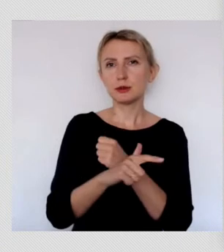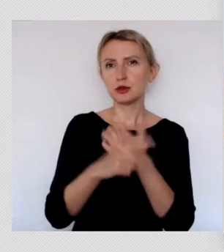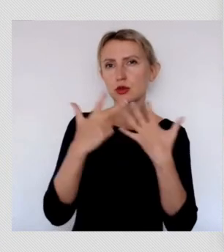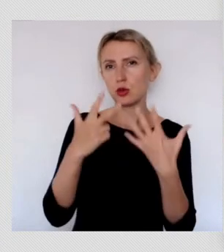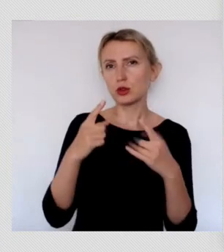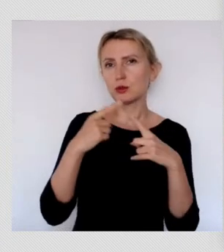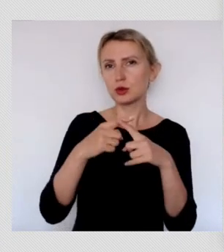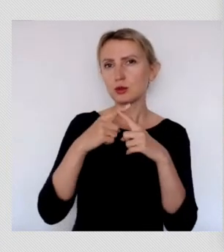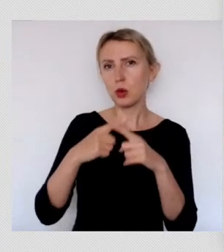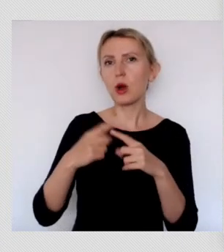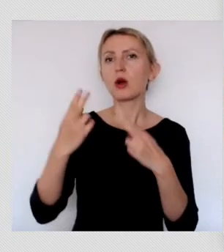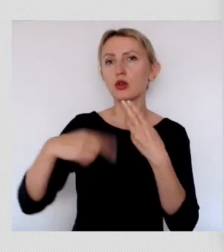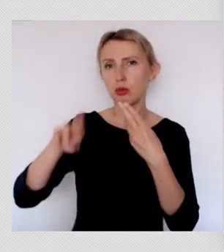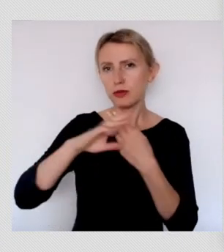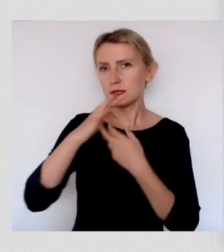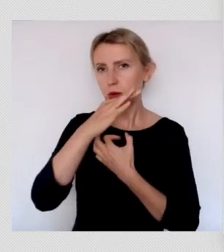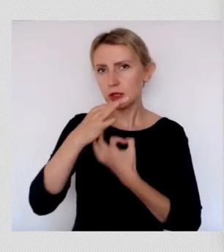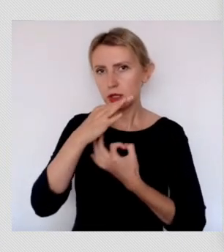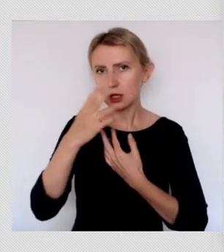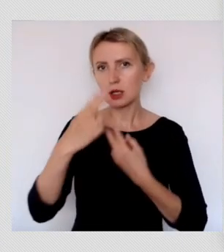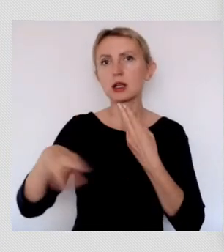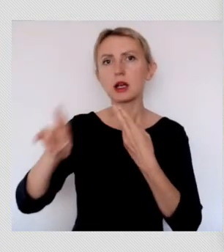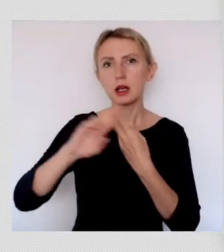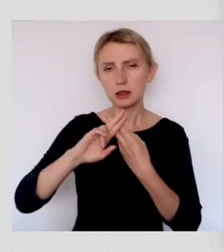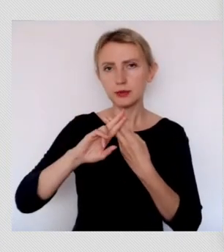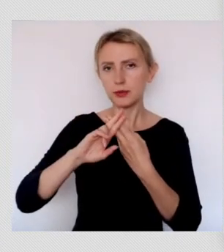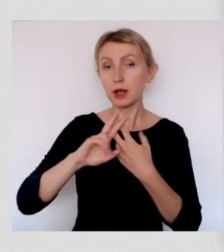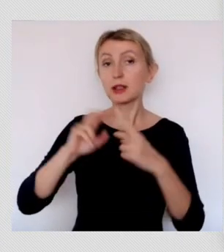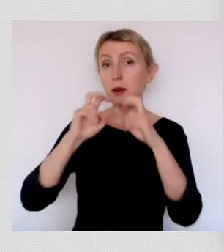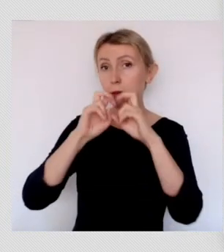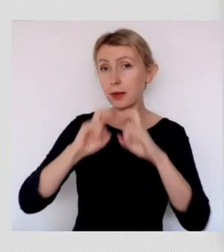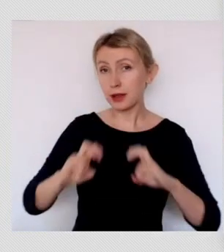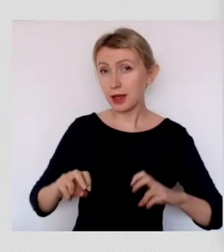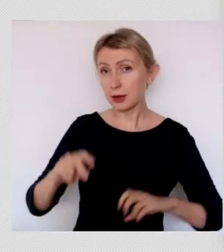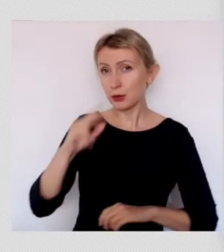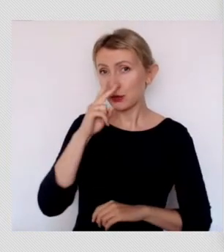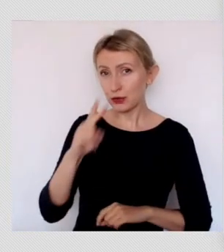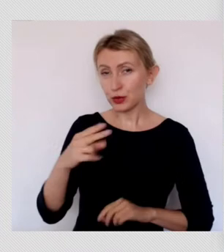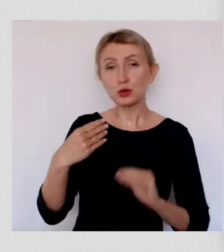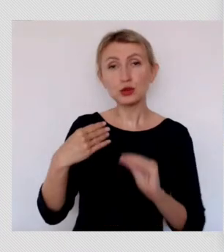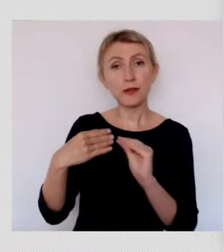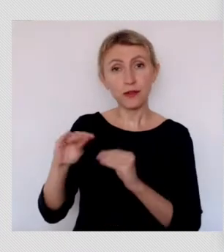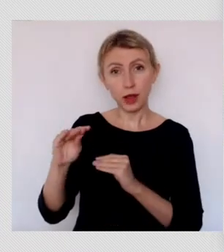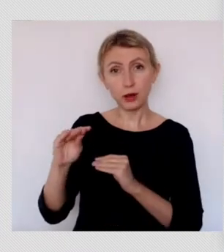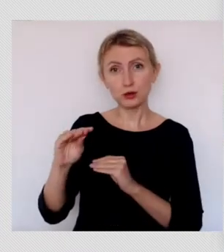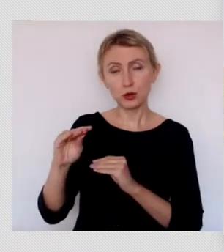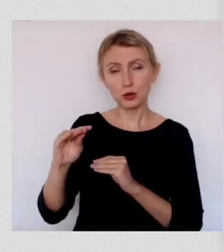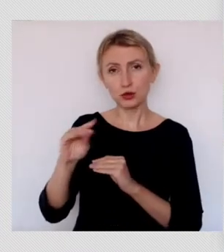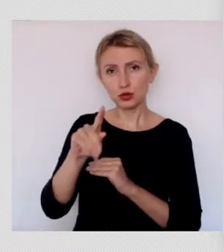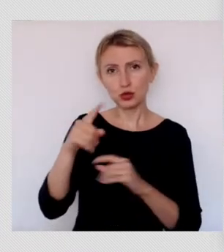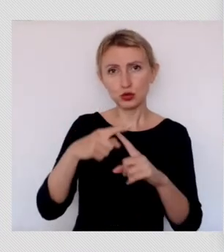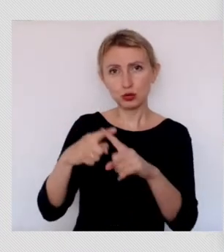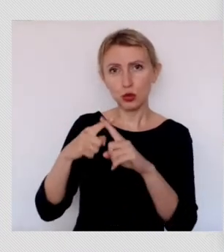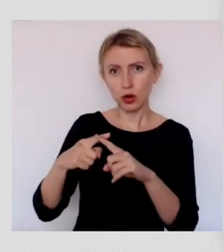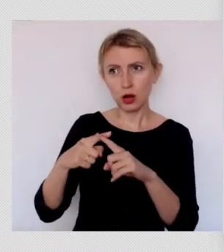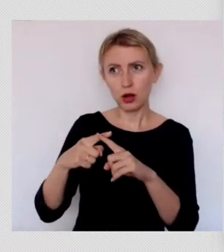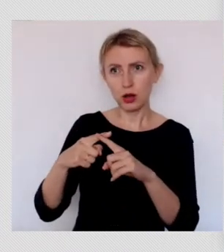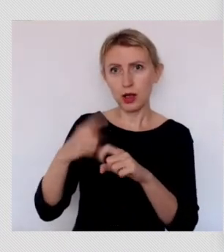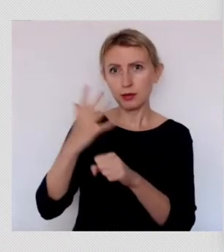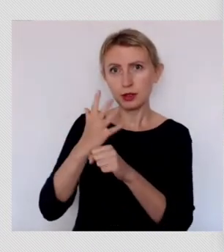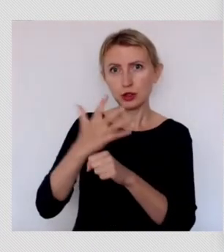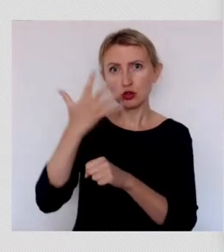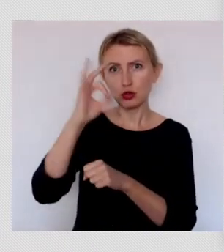I z tego badania wynika, że większość że ponad połowa tych